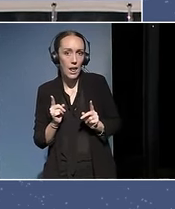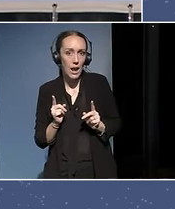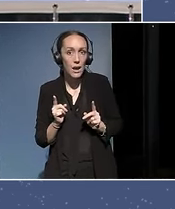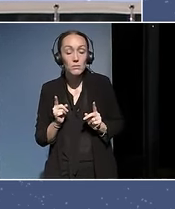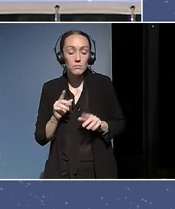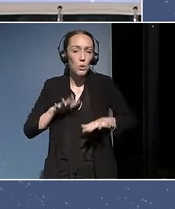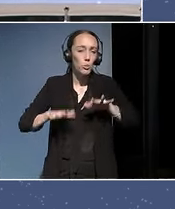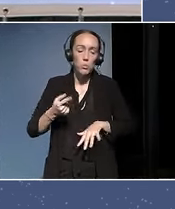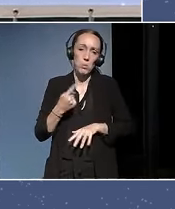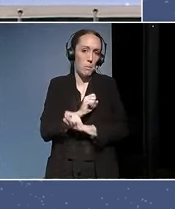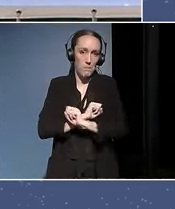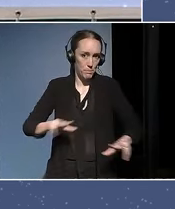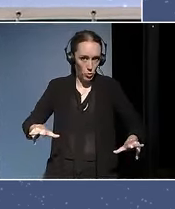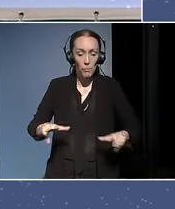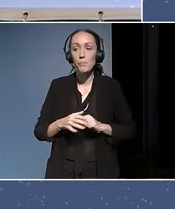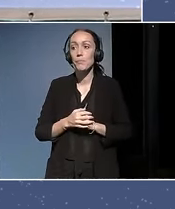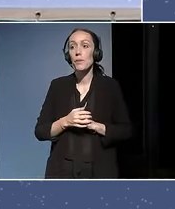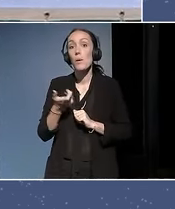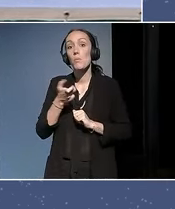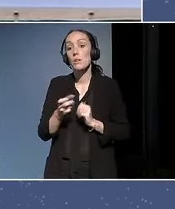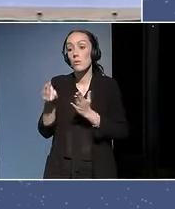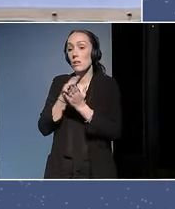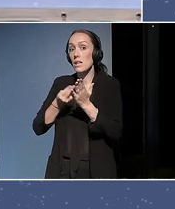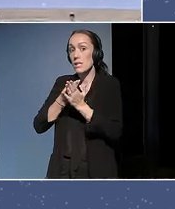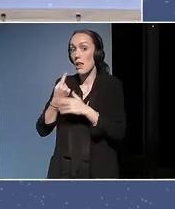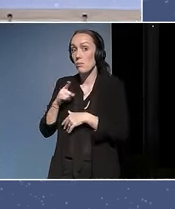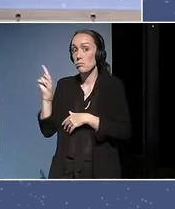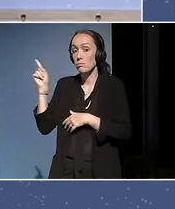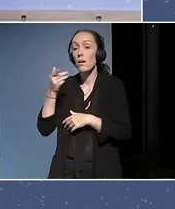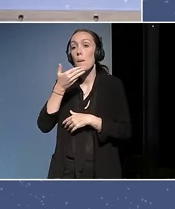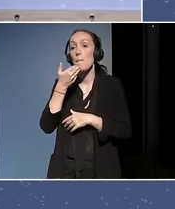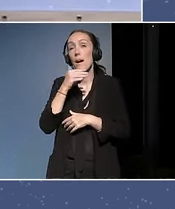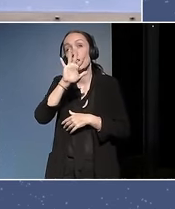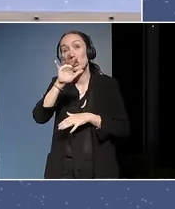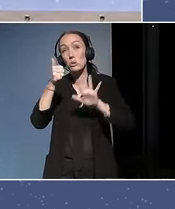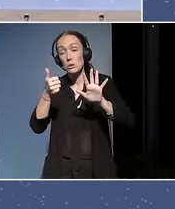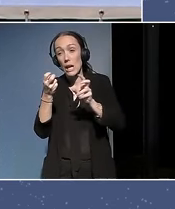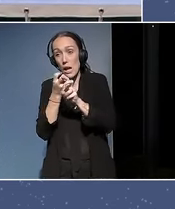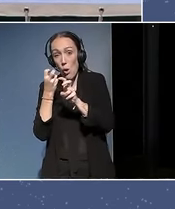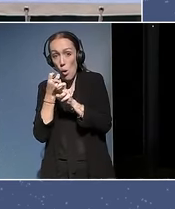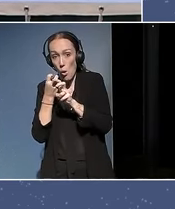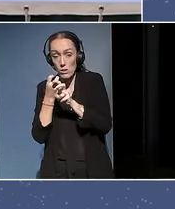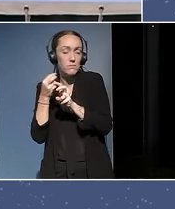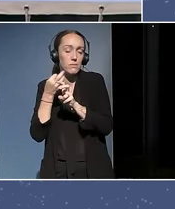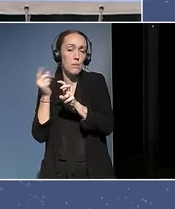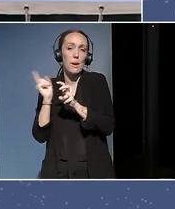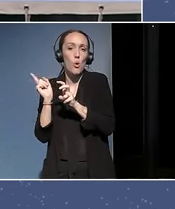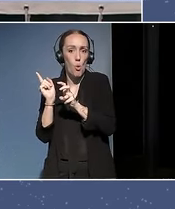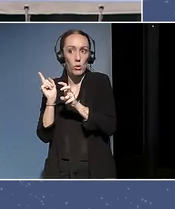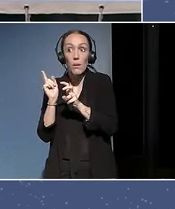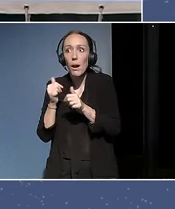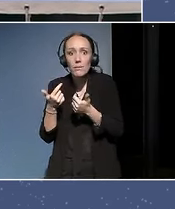dell'anno scorso perché in questo disegno Qui mancano ancora cinque o sei vertebre sempre della coda che sono saltate fuori